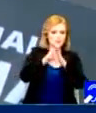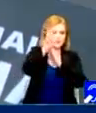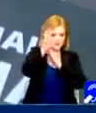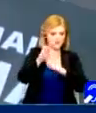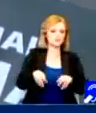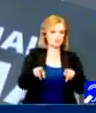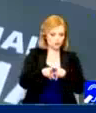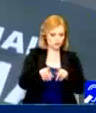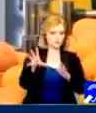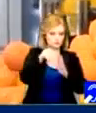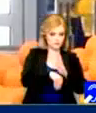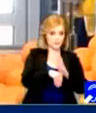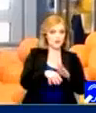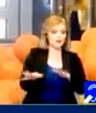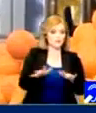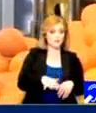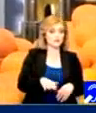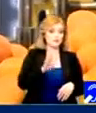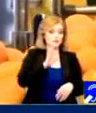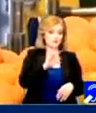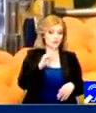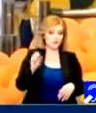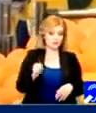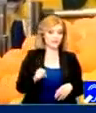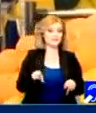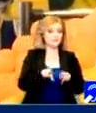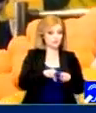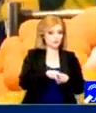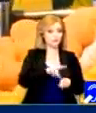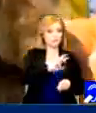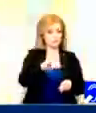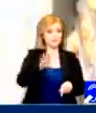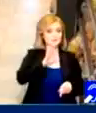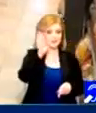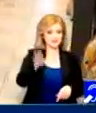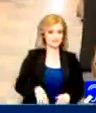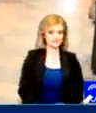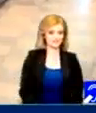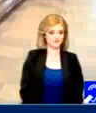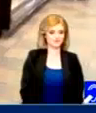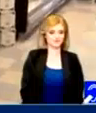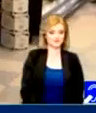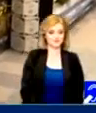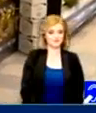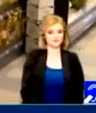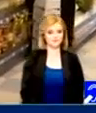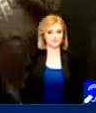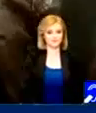a acestui efort de bunătate. Violeta Scrișu de la Matinalii a pornit și ea la cumpărături.